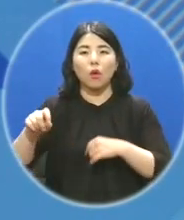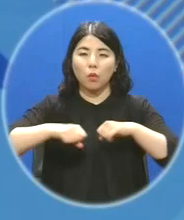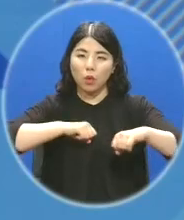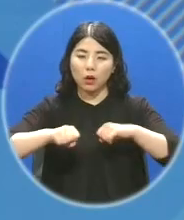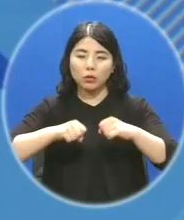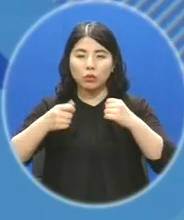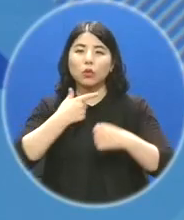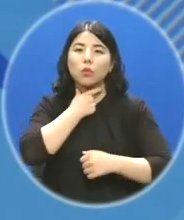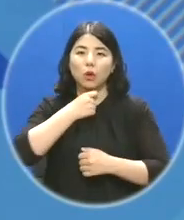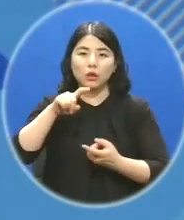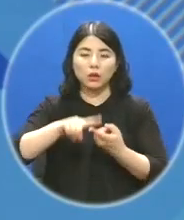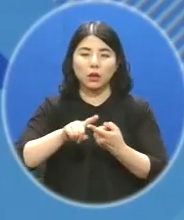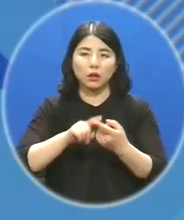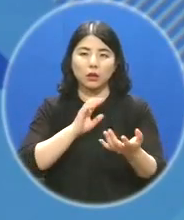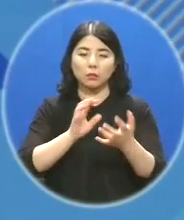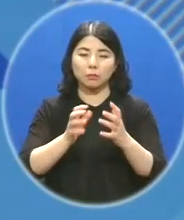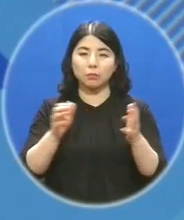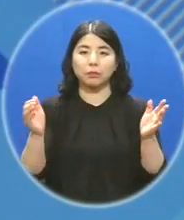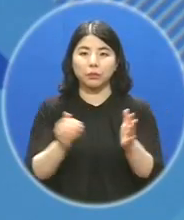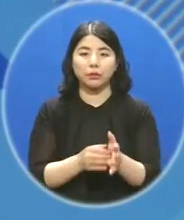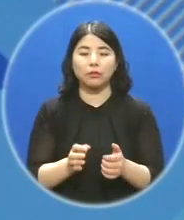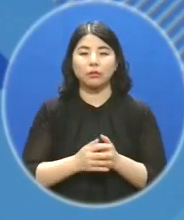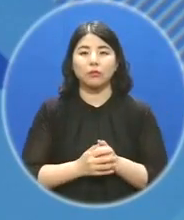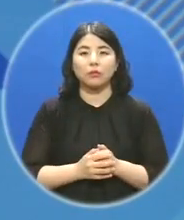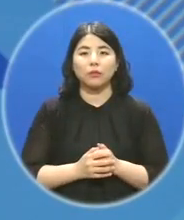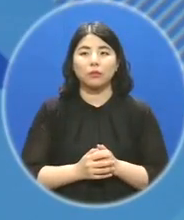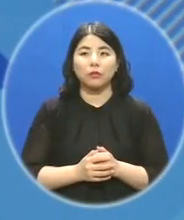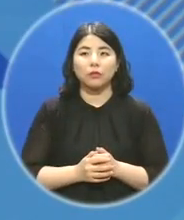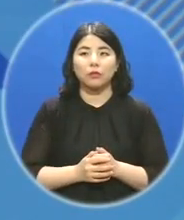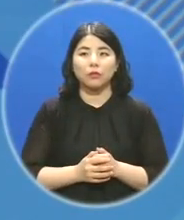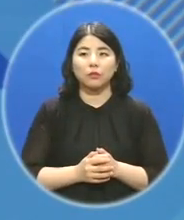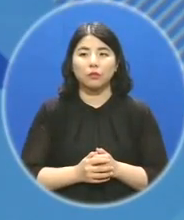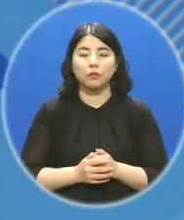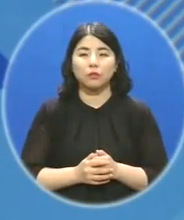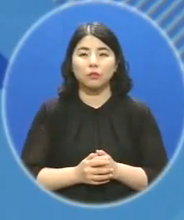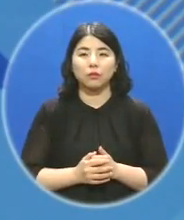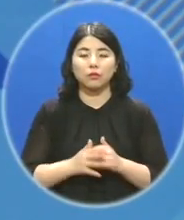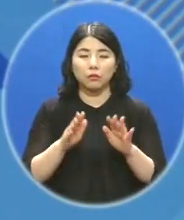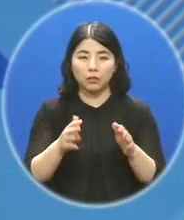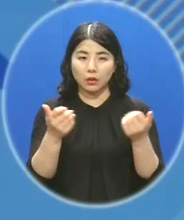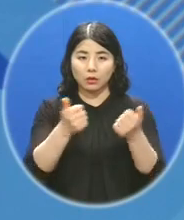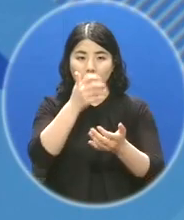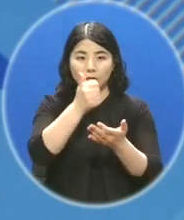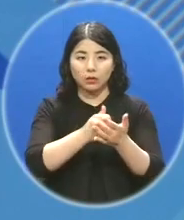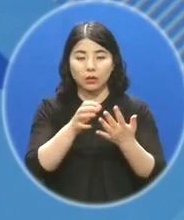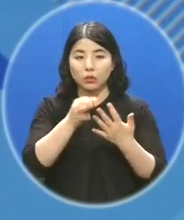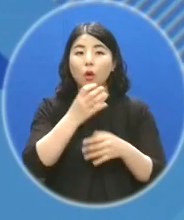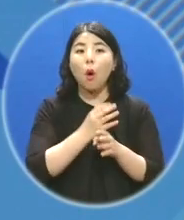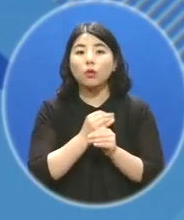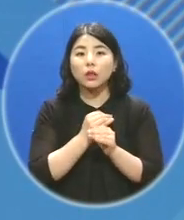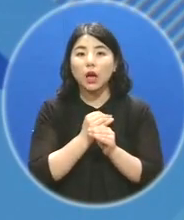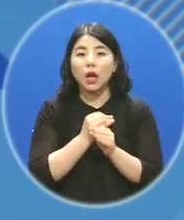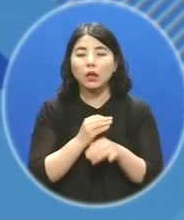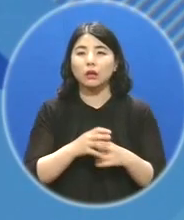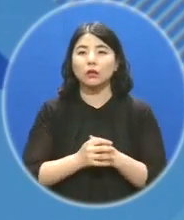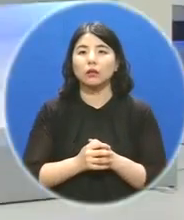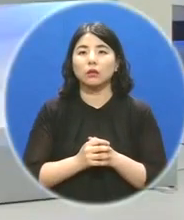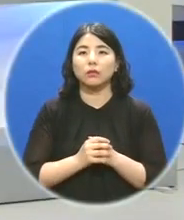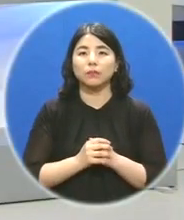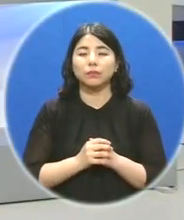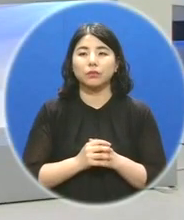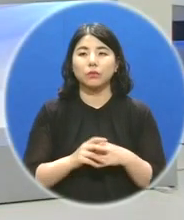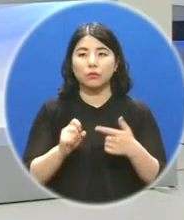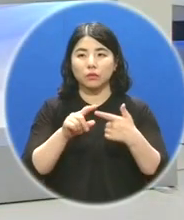활동을 바라는지까지 말씀을 나누게 되었는데요. 자, 이렇게 하면 지금 의장님 선출은 언제 하시는 거죠? 저희가